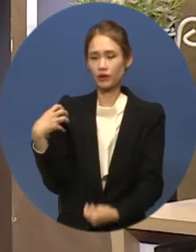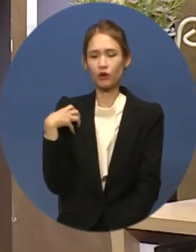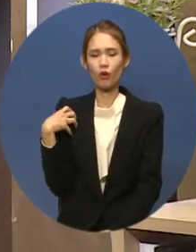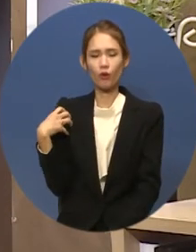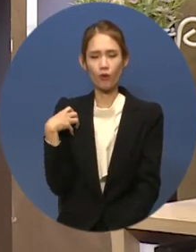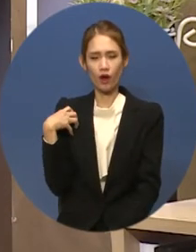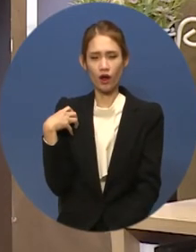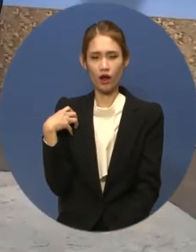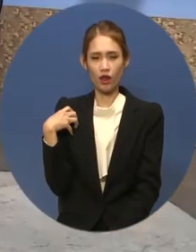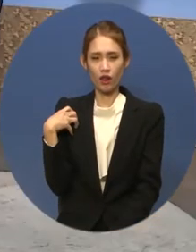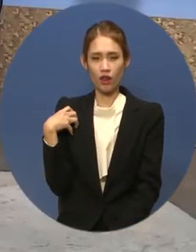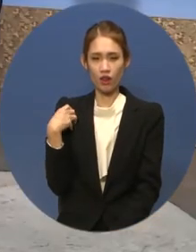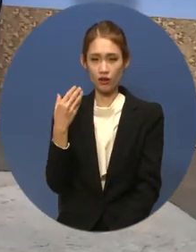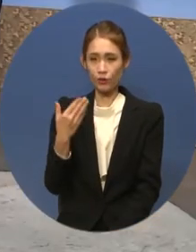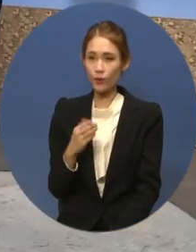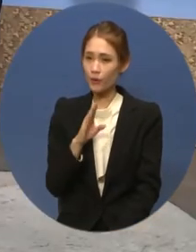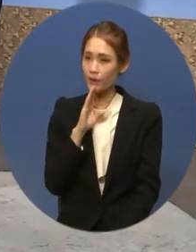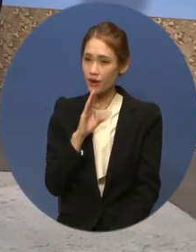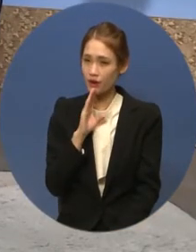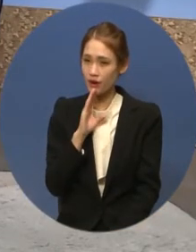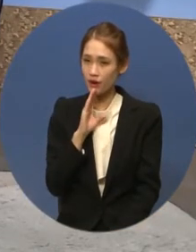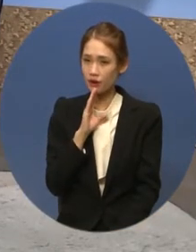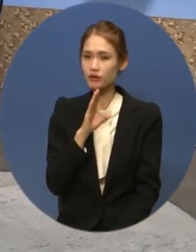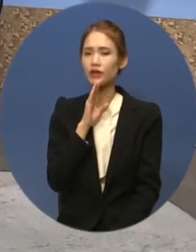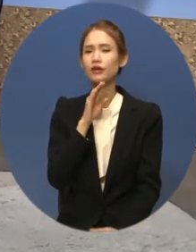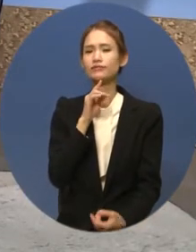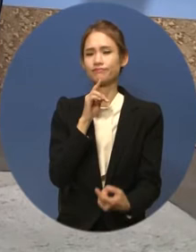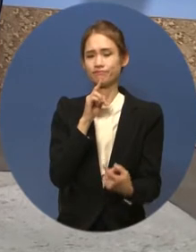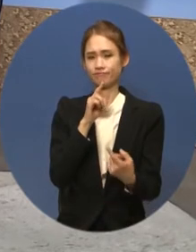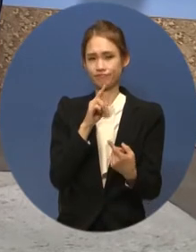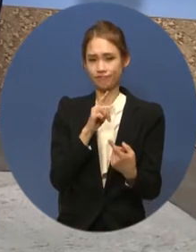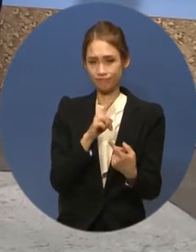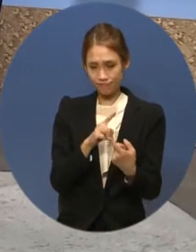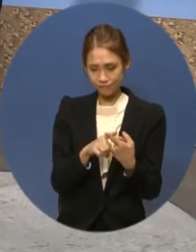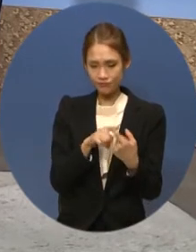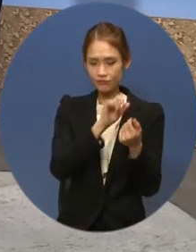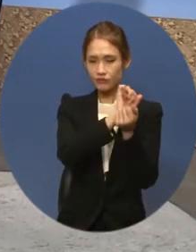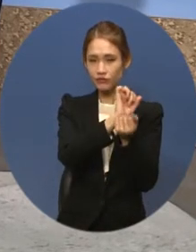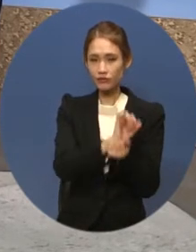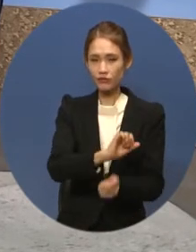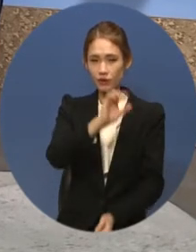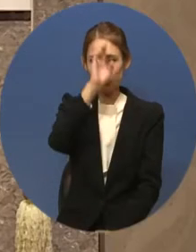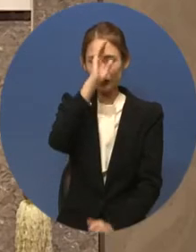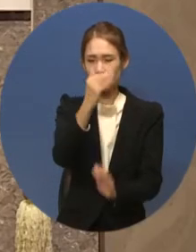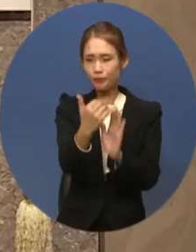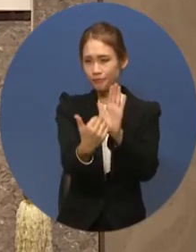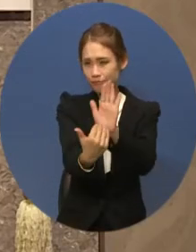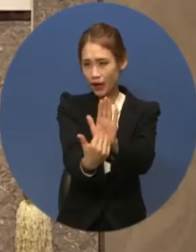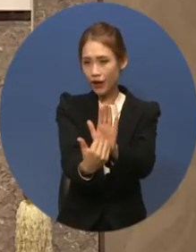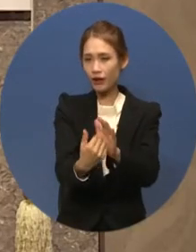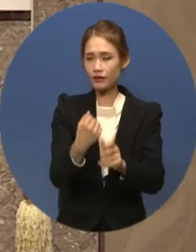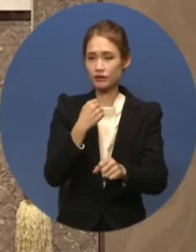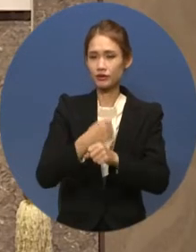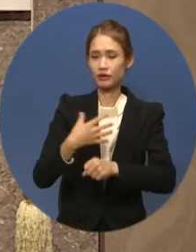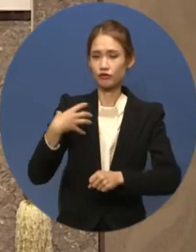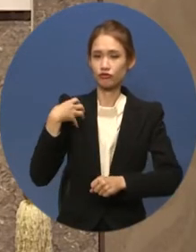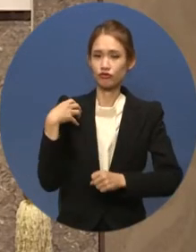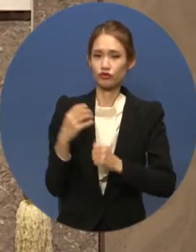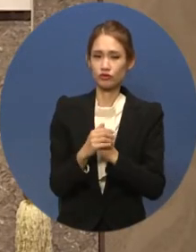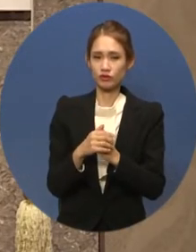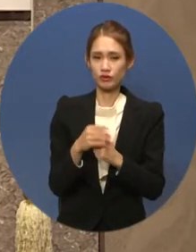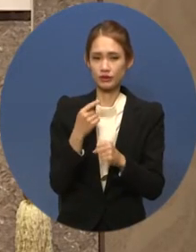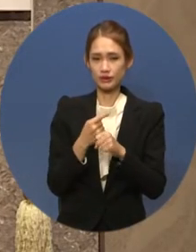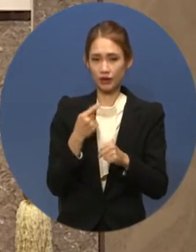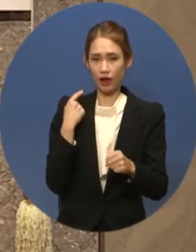해 주셨나요 예 보험 병원이 당연히 일선에서 감염병 대응에 최전선에서 있습니다 작년